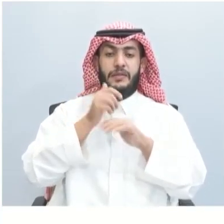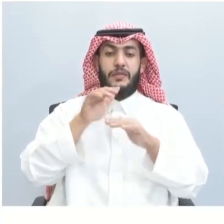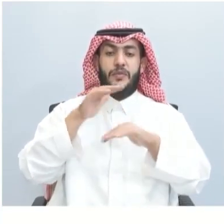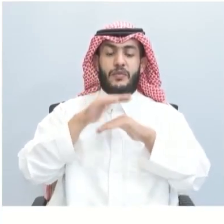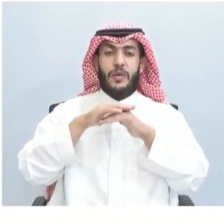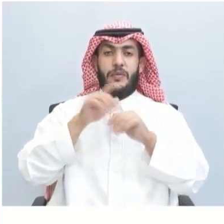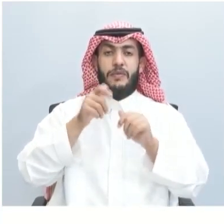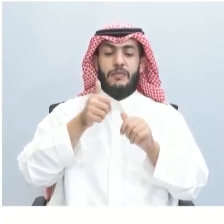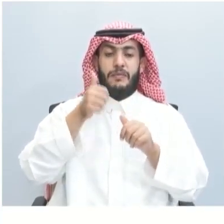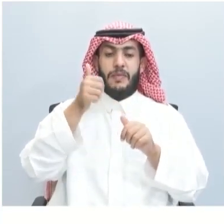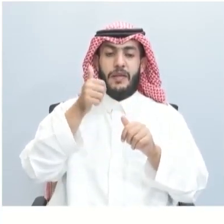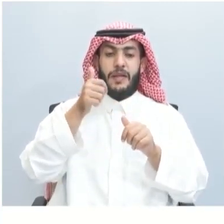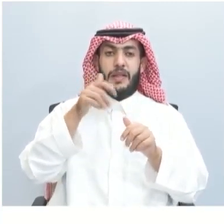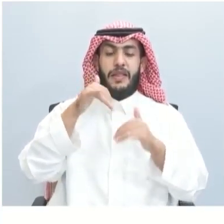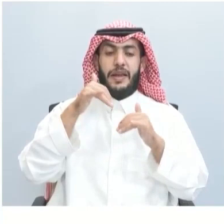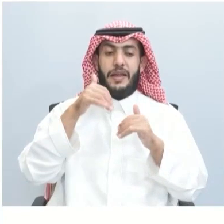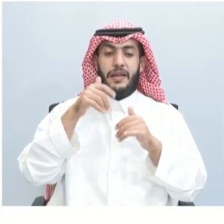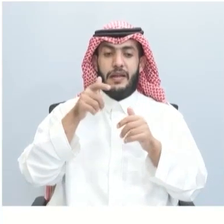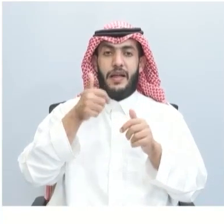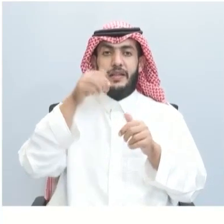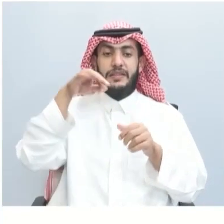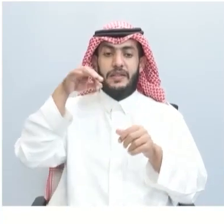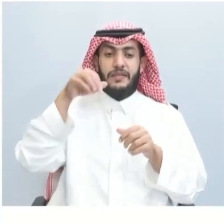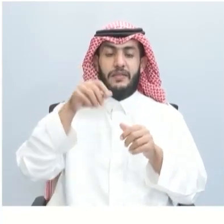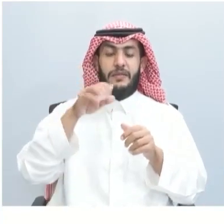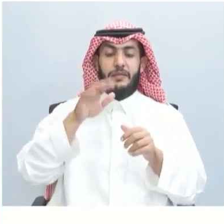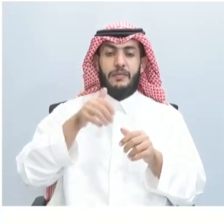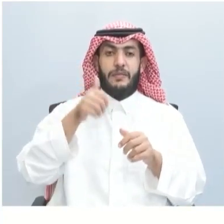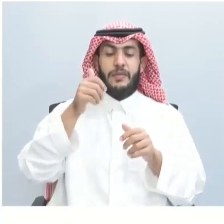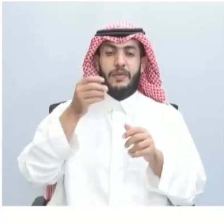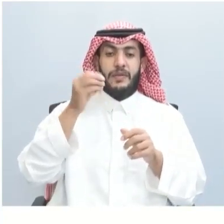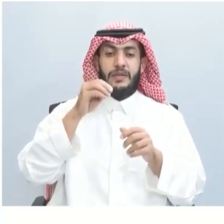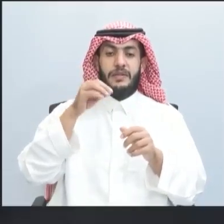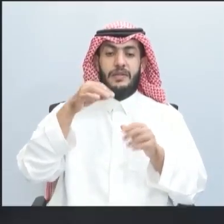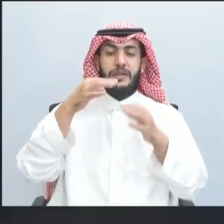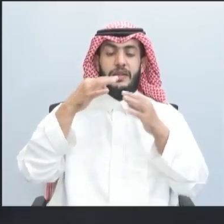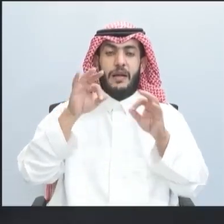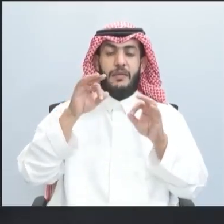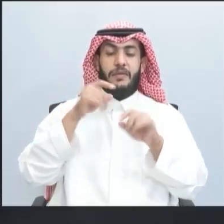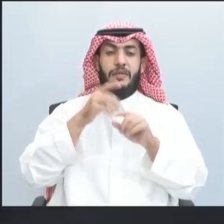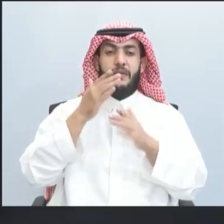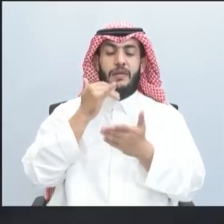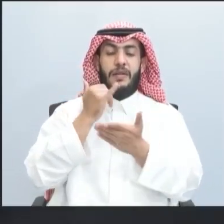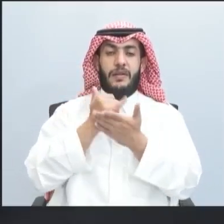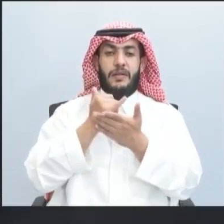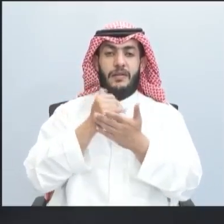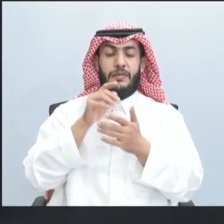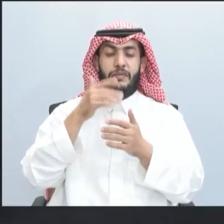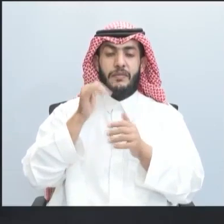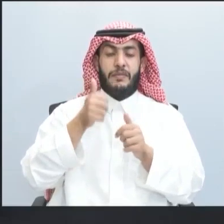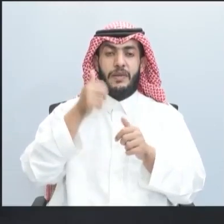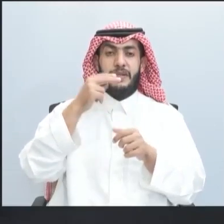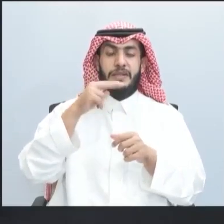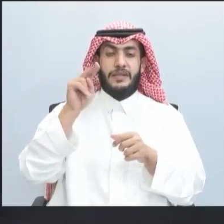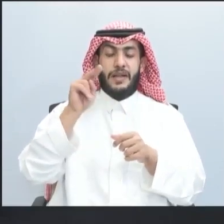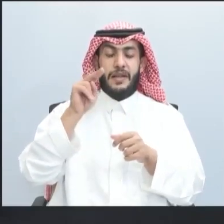الذي يتم عرض الصفحه باكملها بواسطه الخادم هنا يتم تحميل الصفحه كامله بواسطه الخادم بعد ذلك يتم